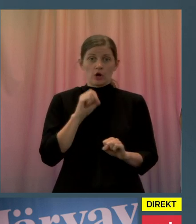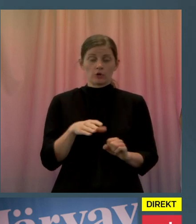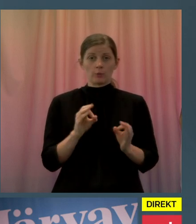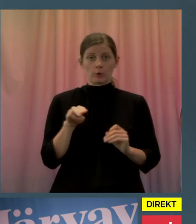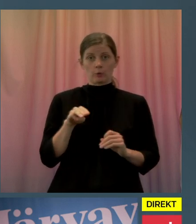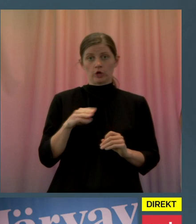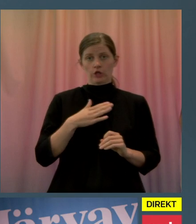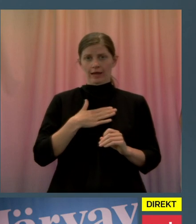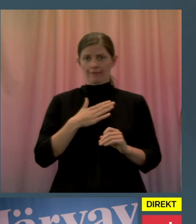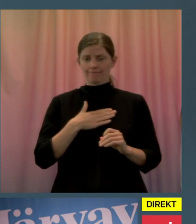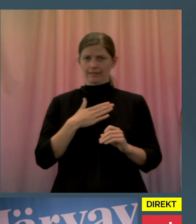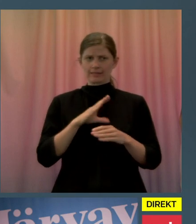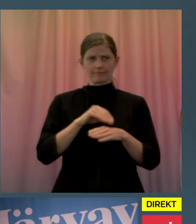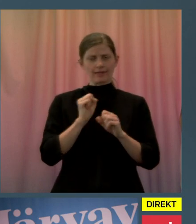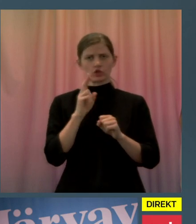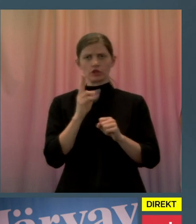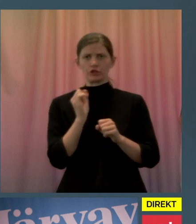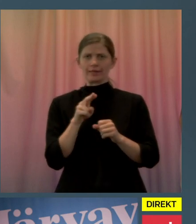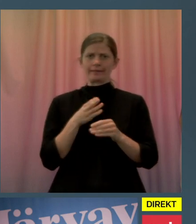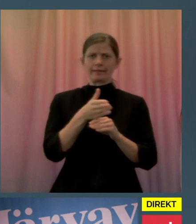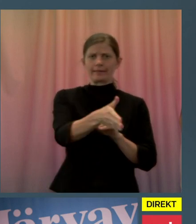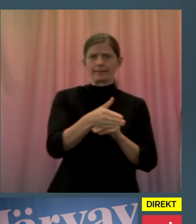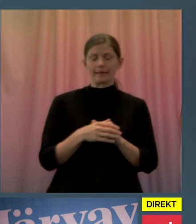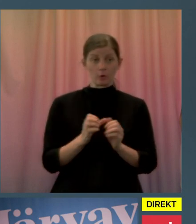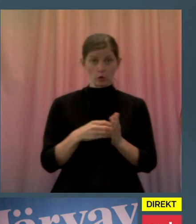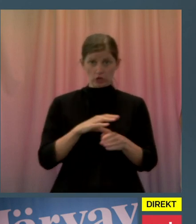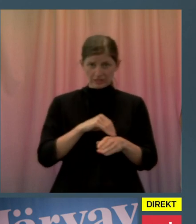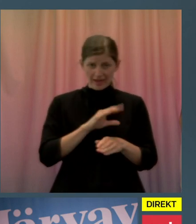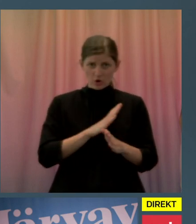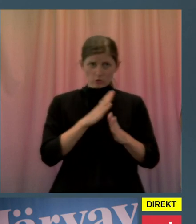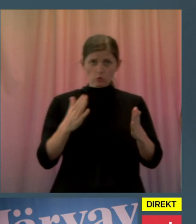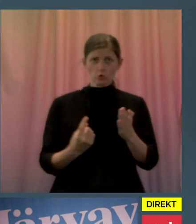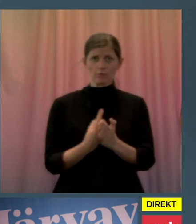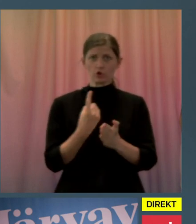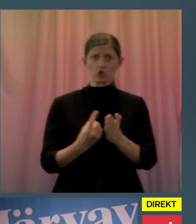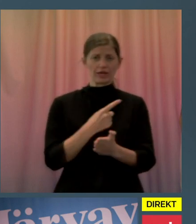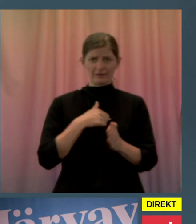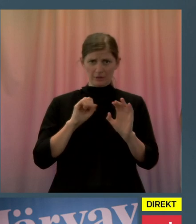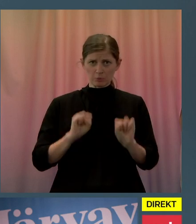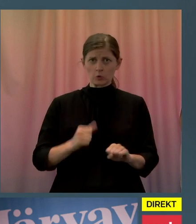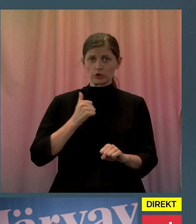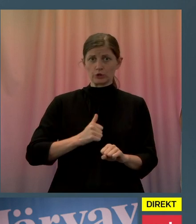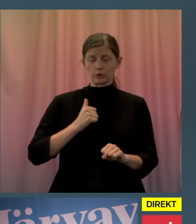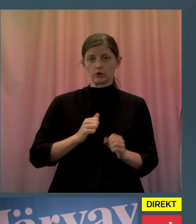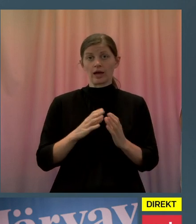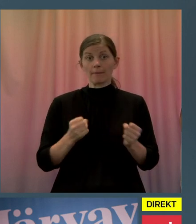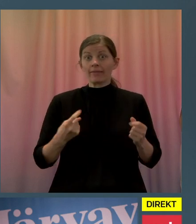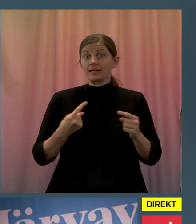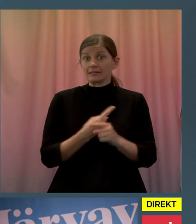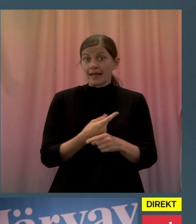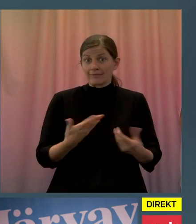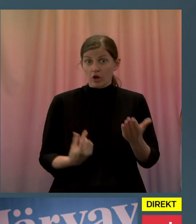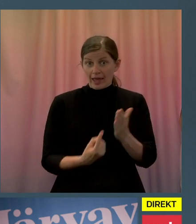ny kurs. För här finns enorma möjligheter som vi borde ta fasta på. Istället växer problemen, missmodet